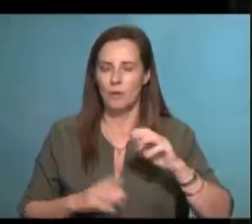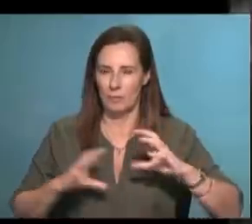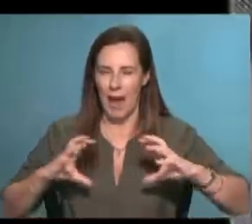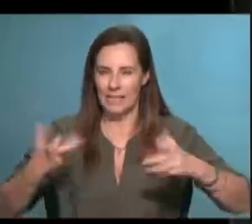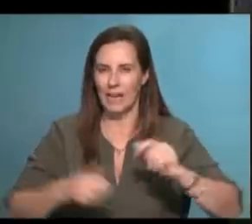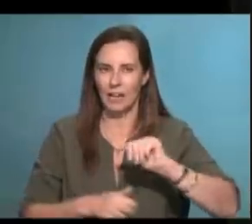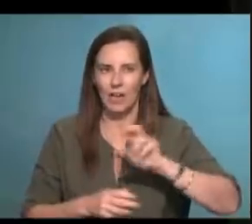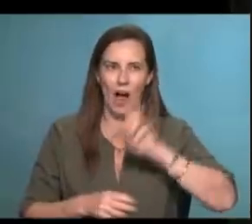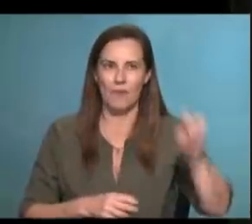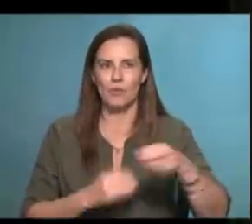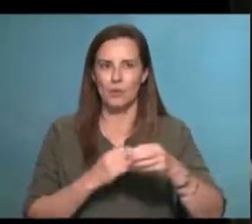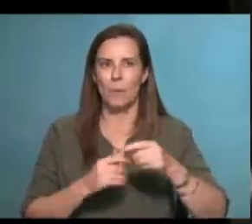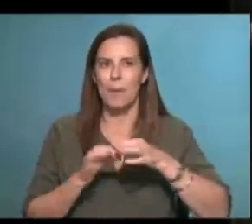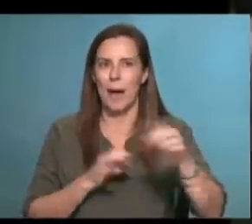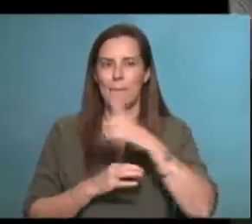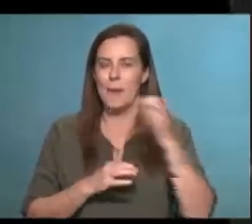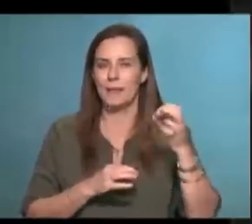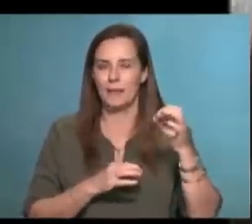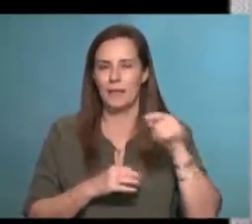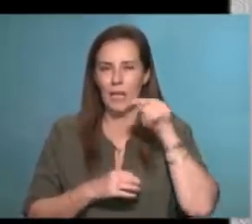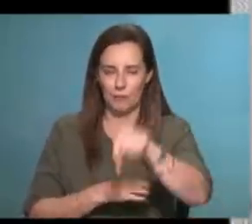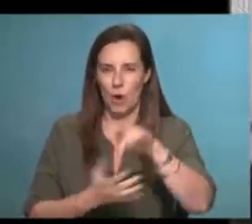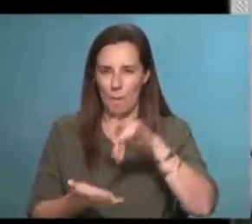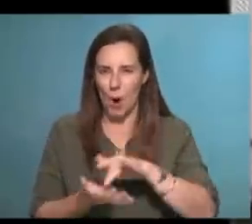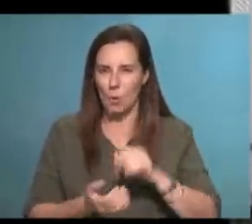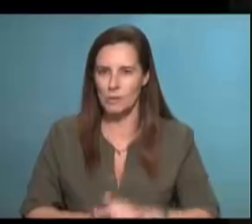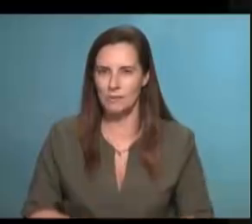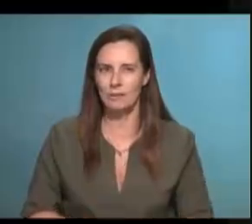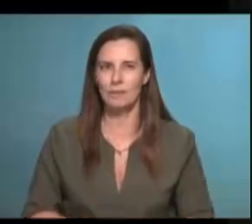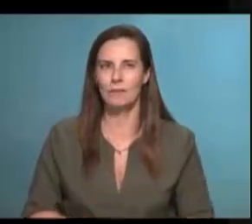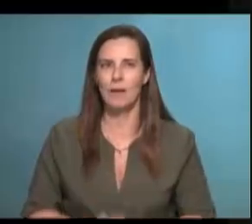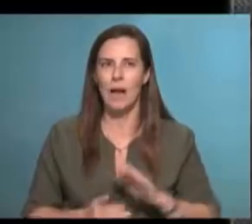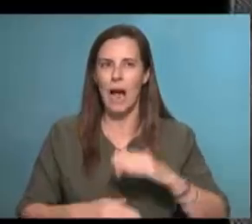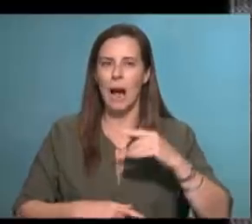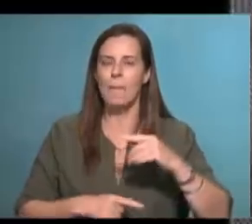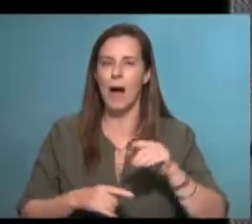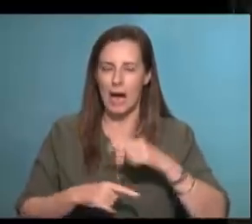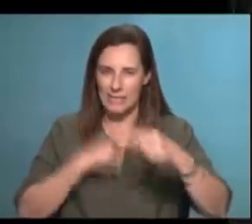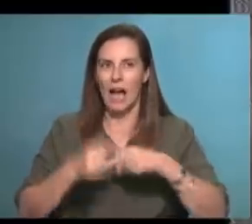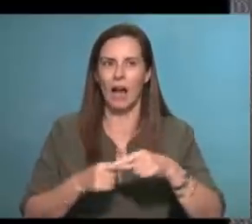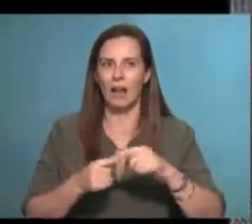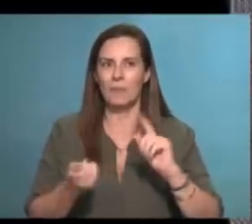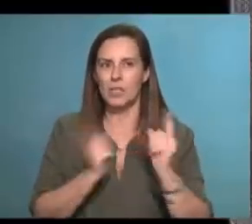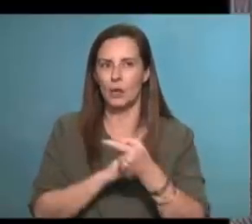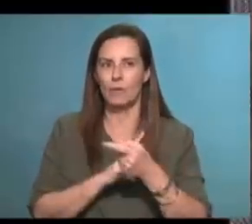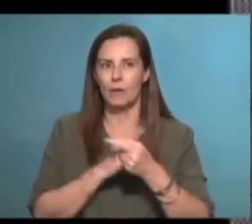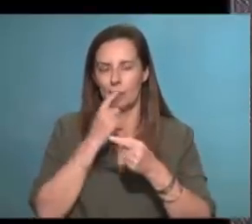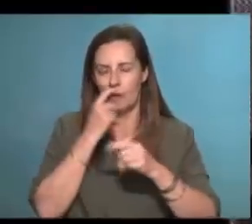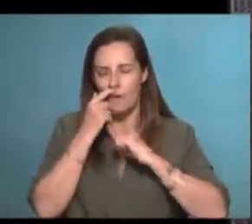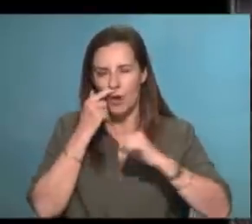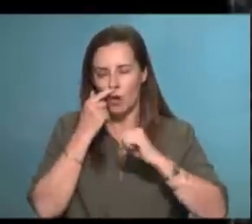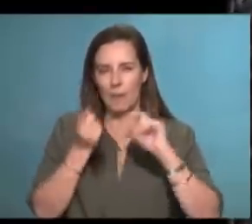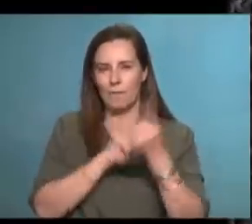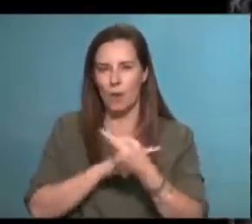עוד לפנינו במרחק של 100 מטרים לכיוון המעוז, גם הזחל הזה מסתובב ודוהר בכיוון